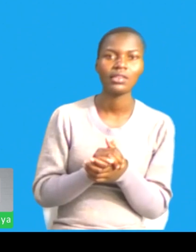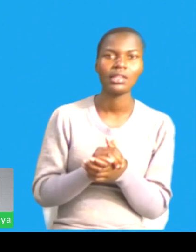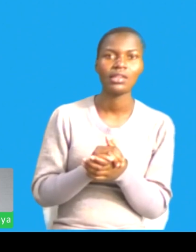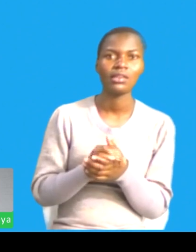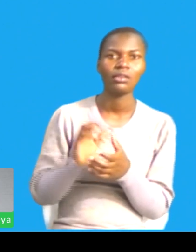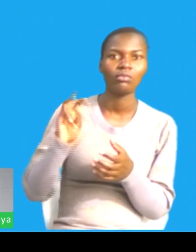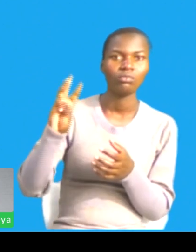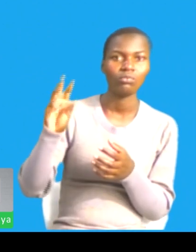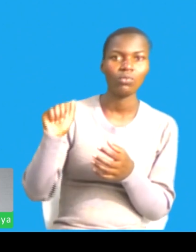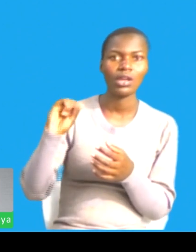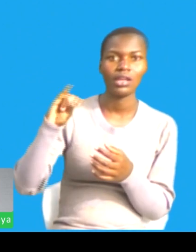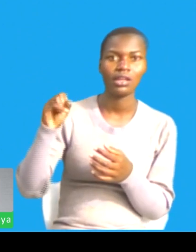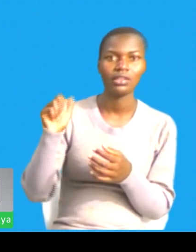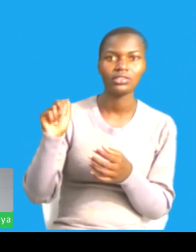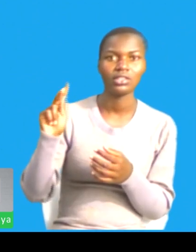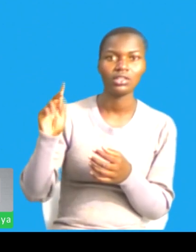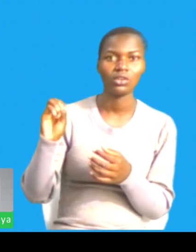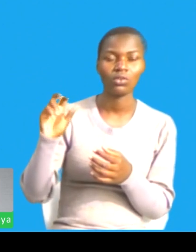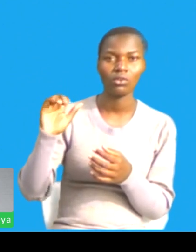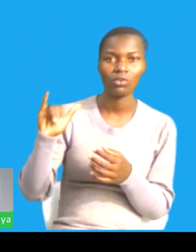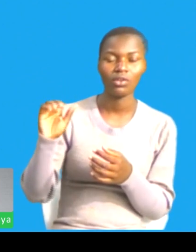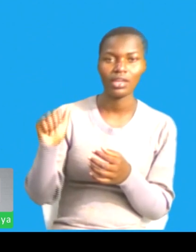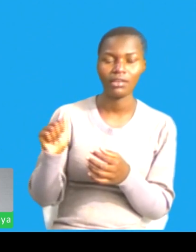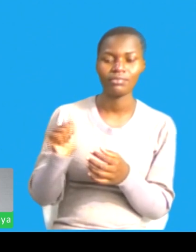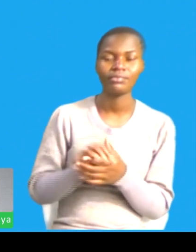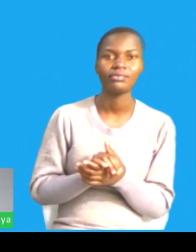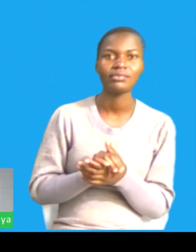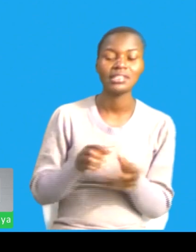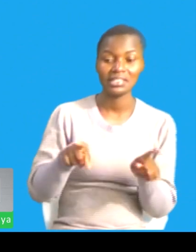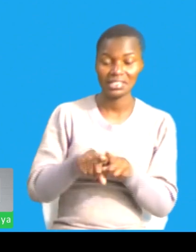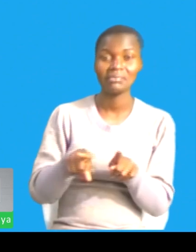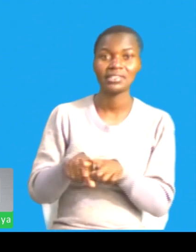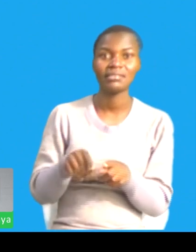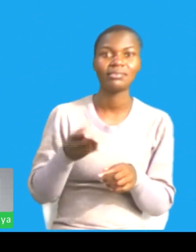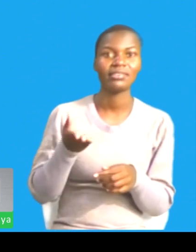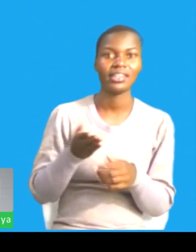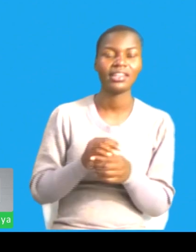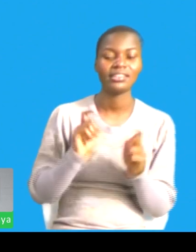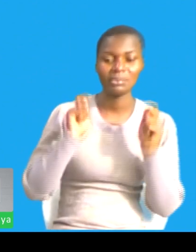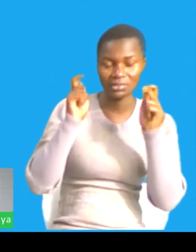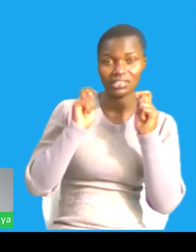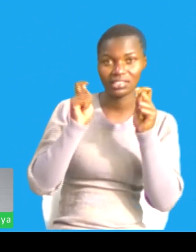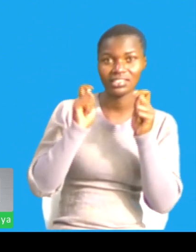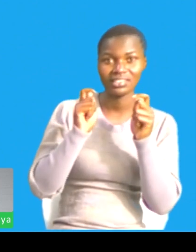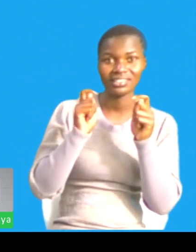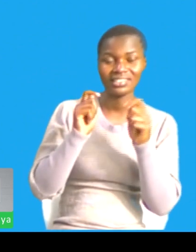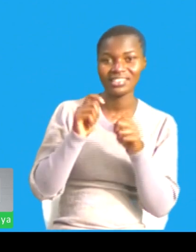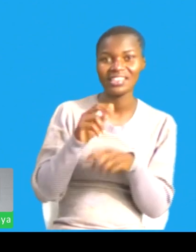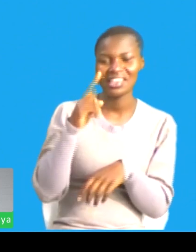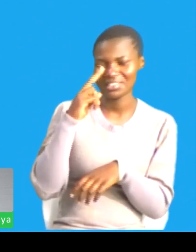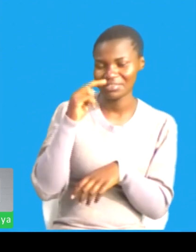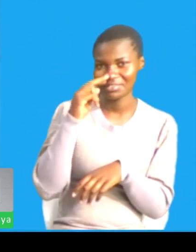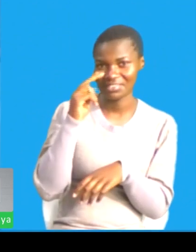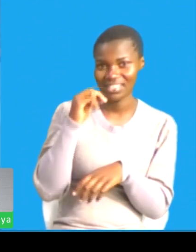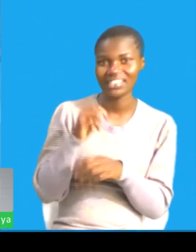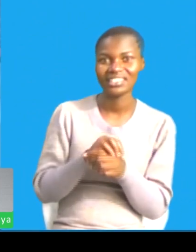mix. Did anything funny happen to Wajakoya? Or those are just mere rumors? What funny, Wajakoya was in the mix.